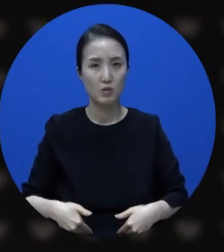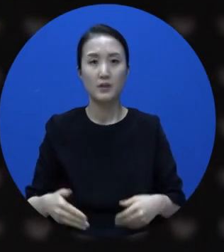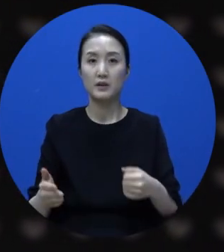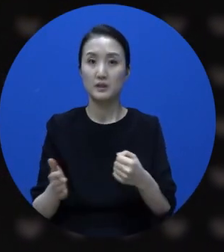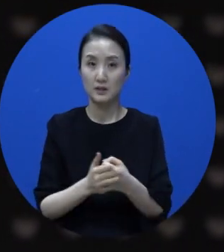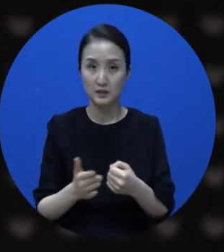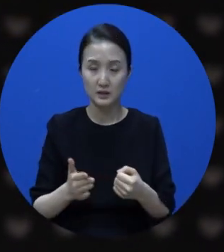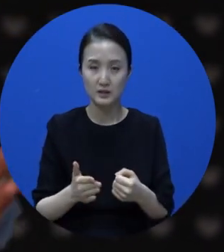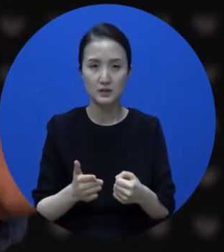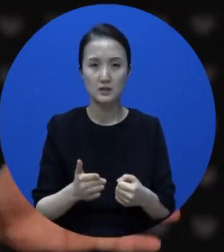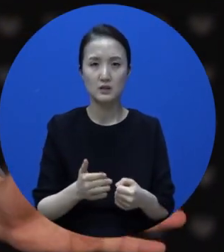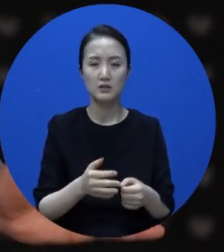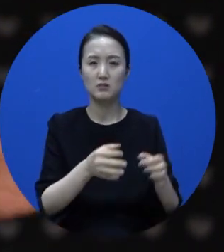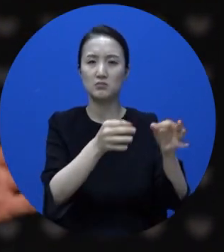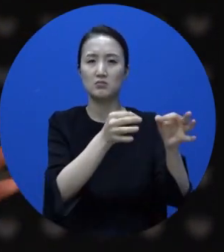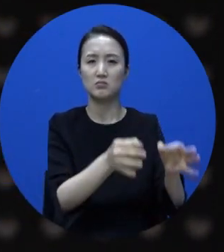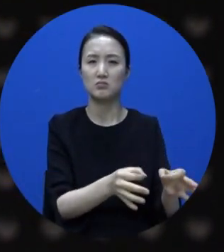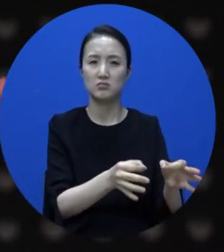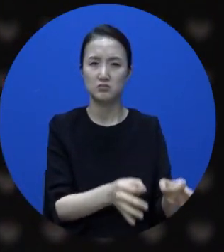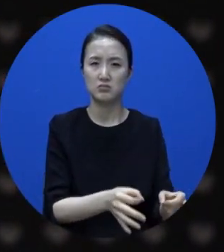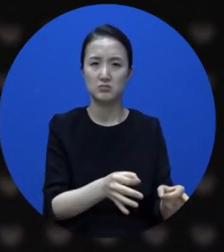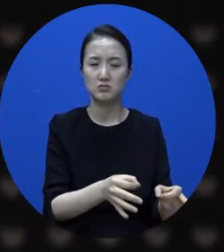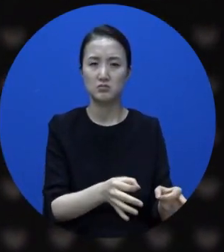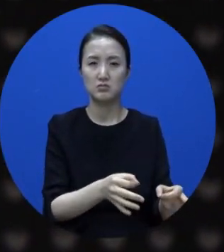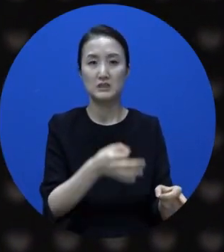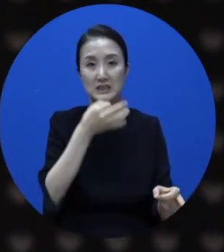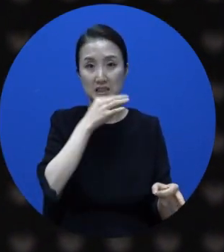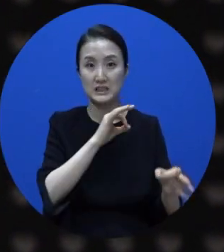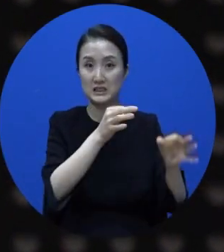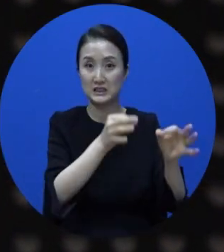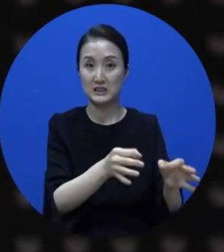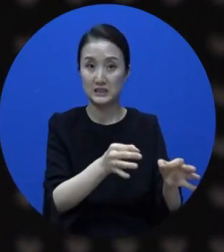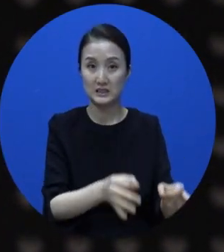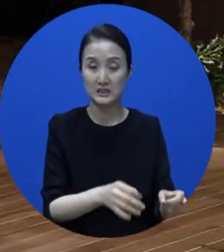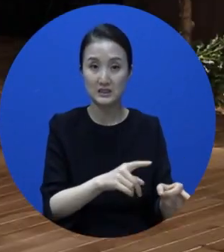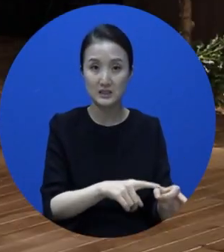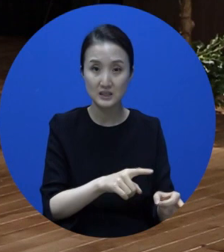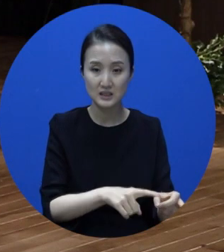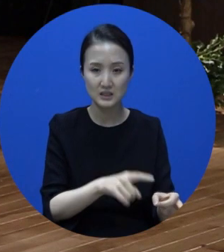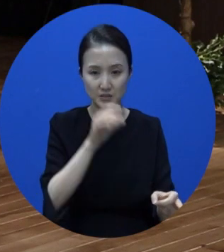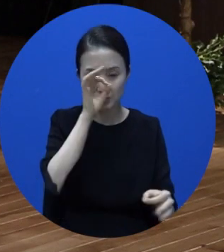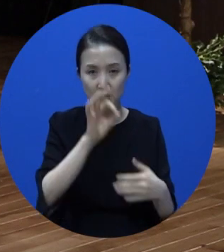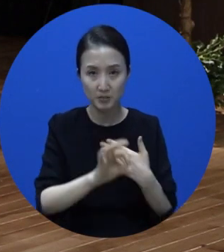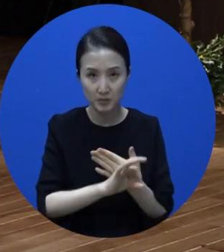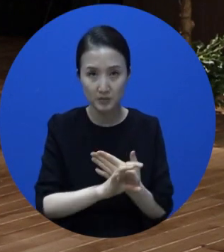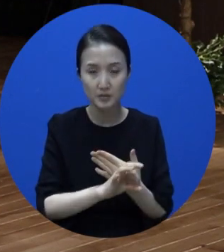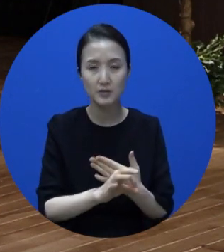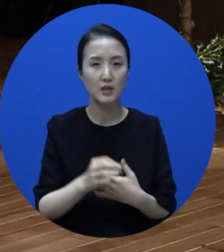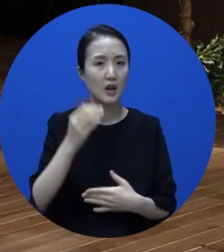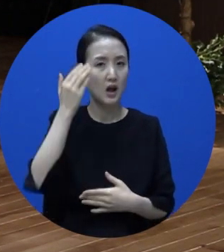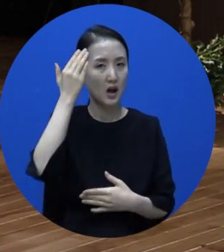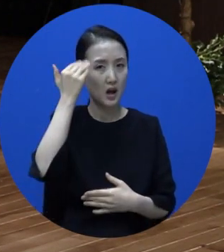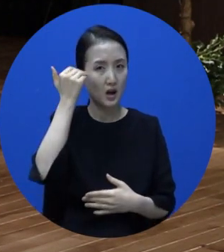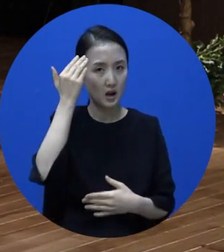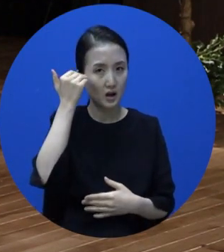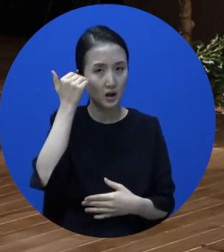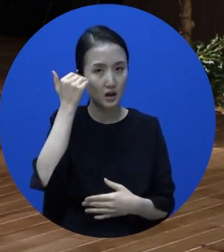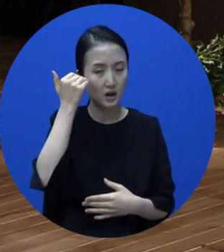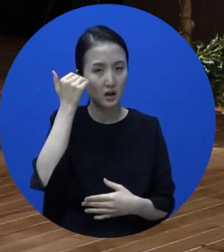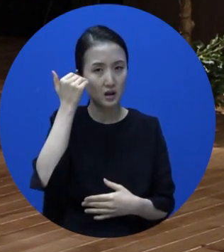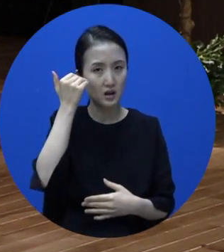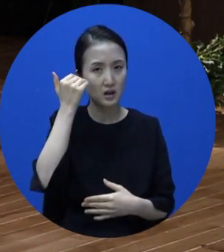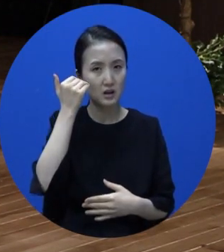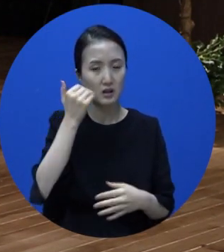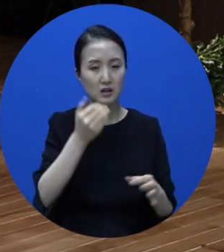요구된다 저금리가 요구되는 나라다 우리나라는 그나마 그나마 흥미를